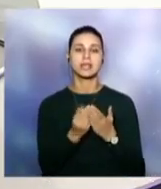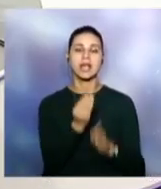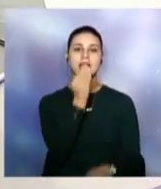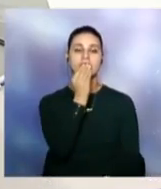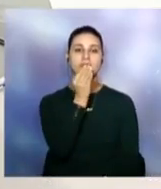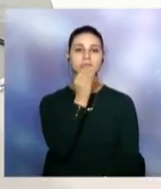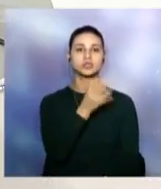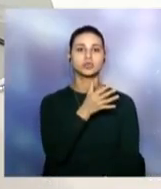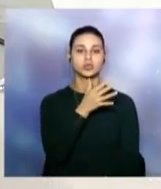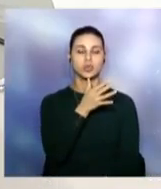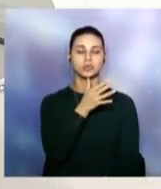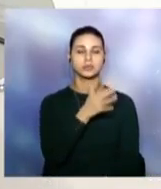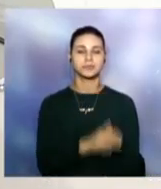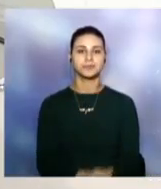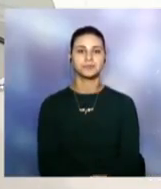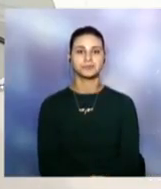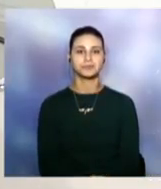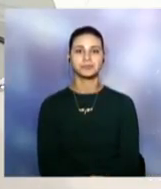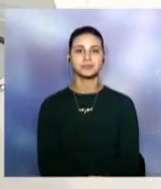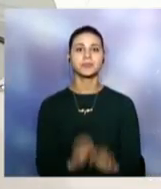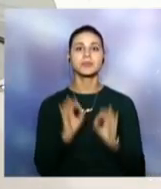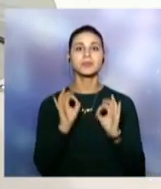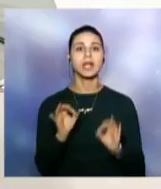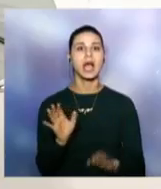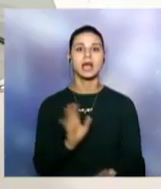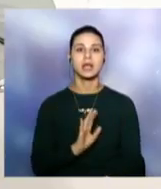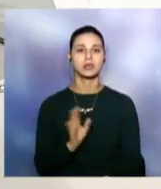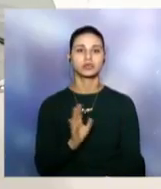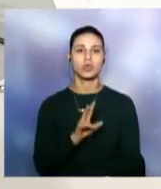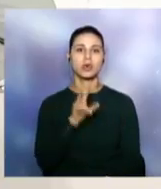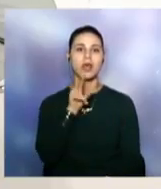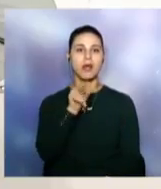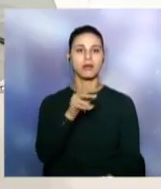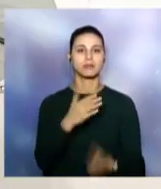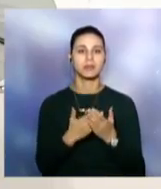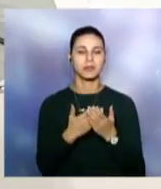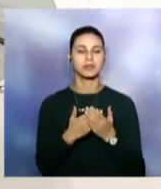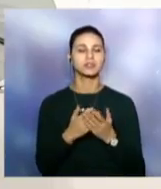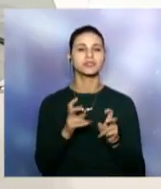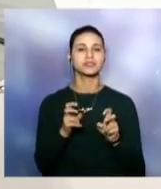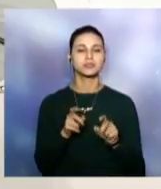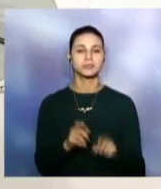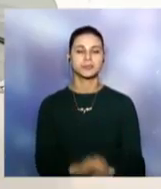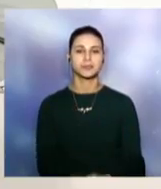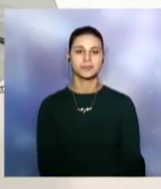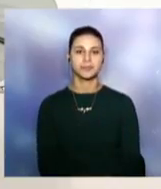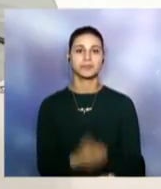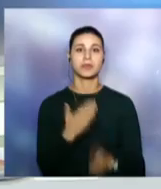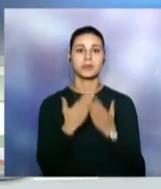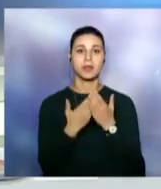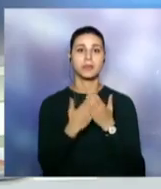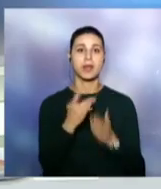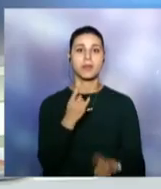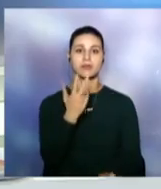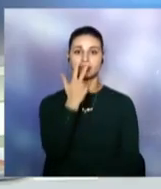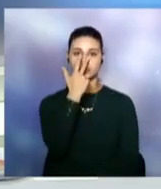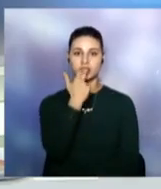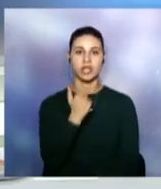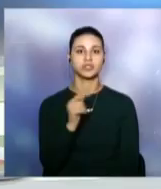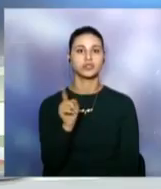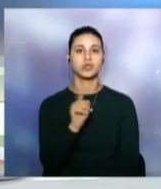კვების პროცესში არასწორი ჩვევების ჩამოყალიბებასთან დაკავშირებით. რა მაქვს მხედველობაში? თუ ბავშვი შეაჩვიეთ,